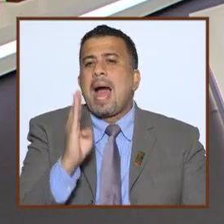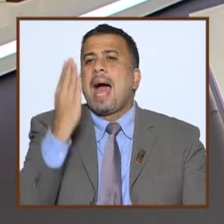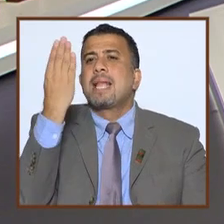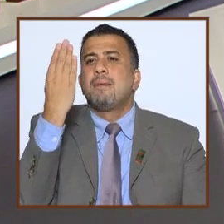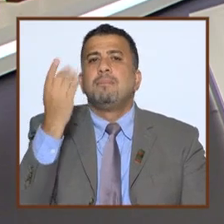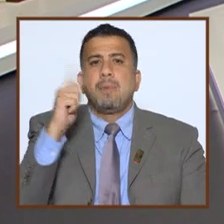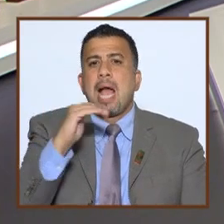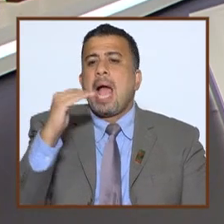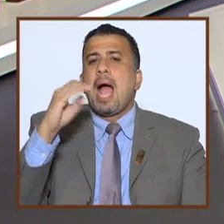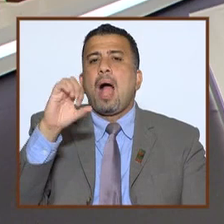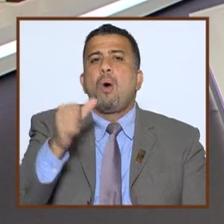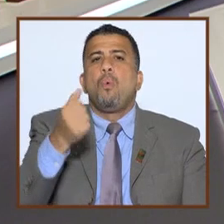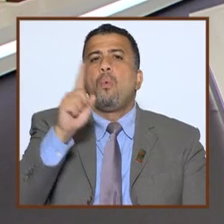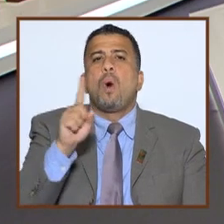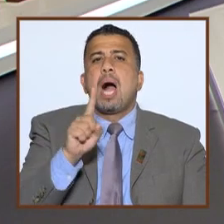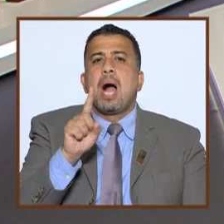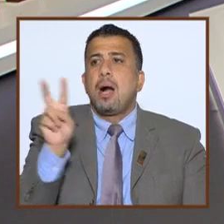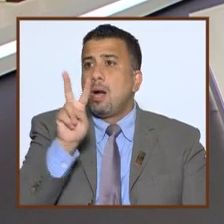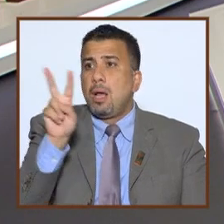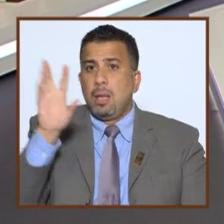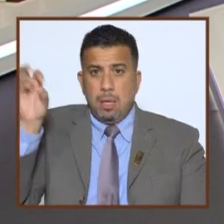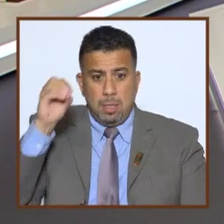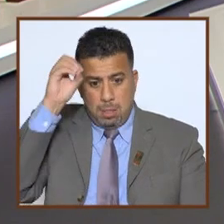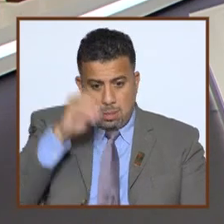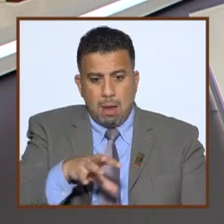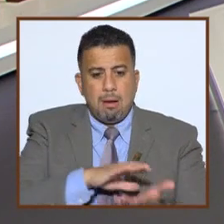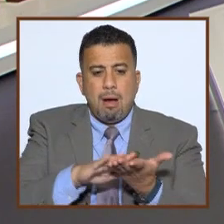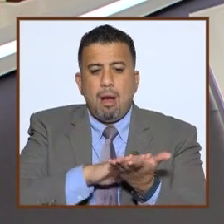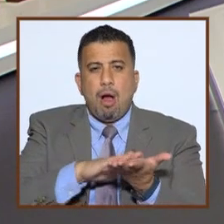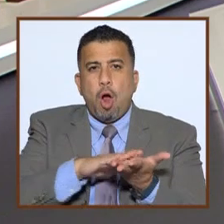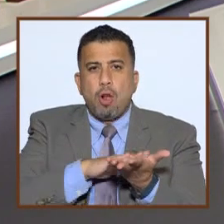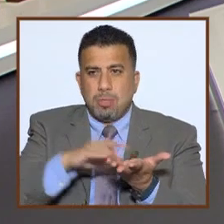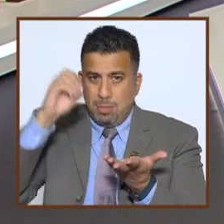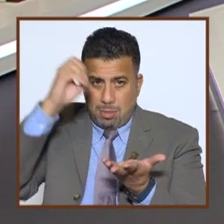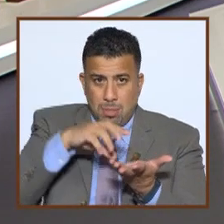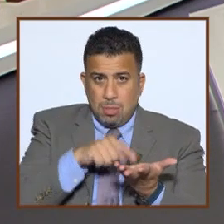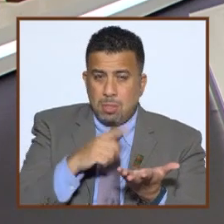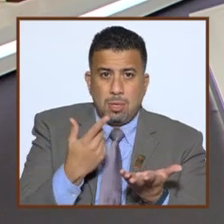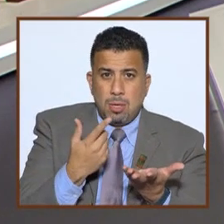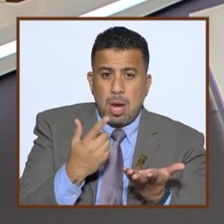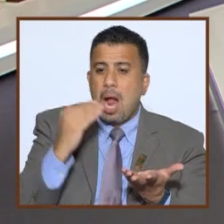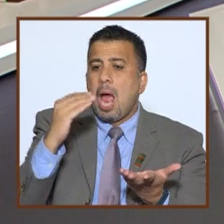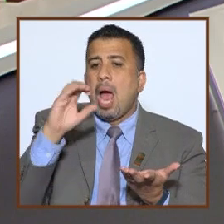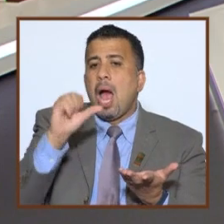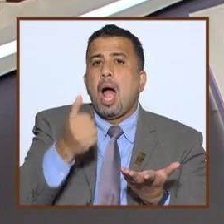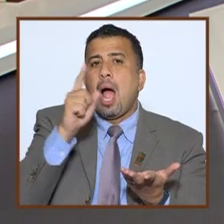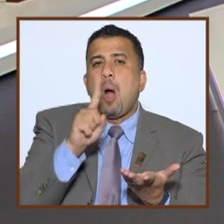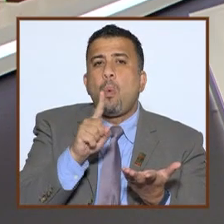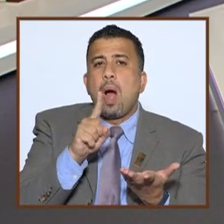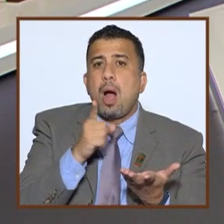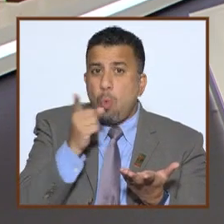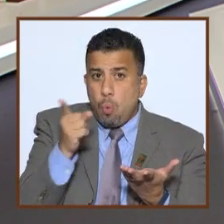هي نفسها اللي نزلت هبطت مع سيدنا ادم الى الارض ام هي وحده ثانيه يعني هم بيقولوا